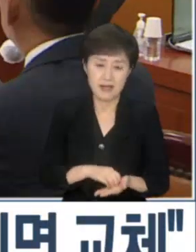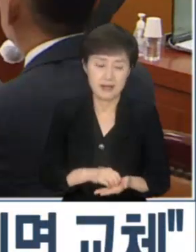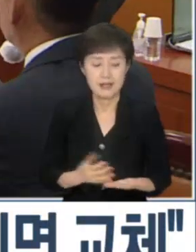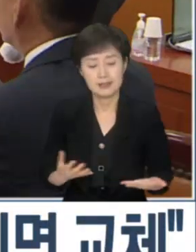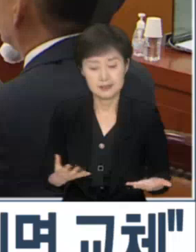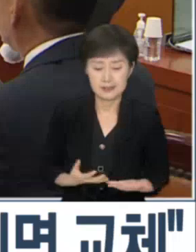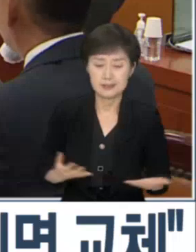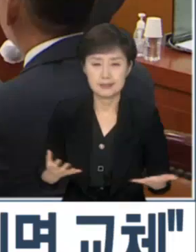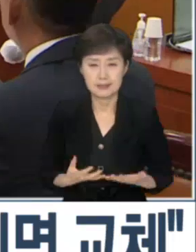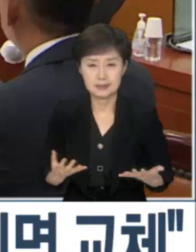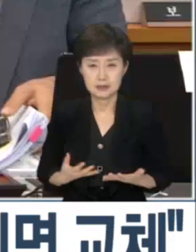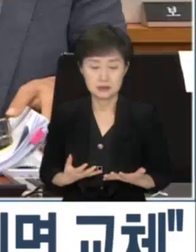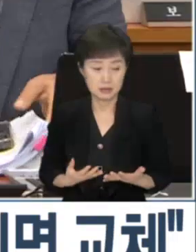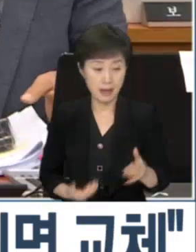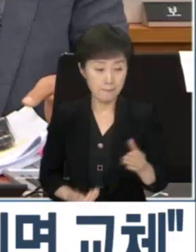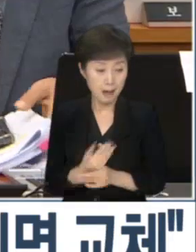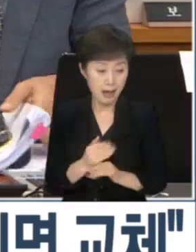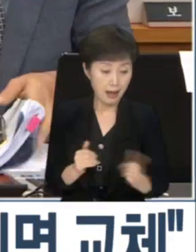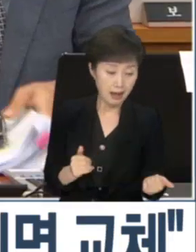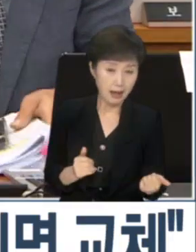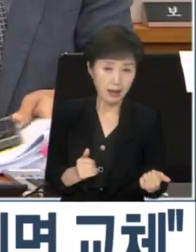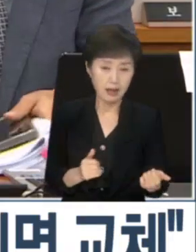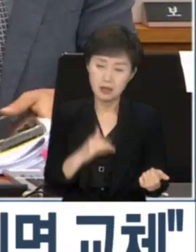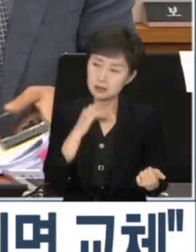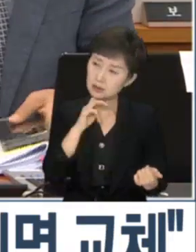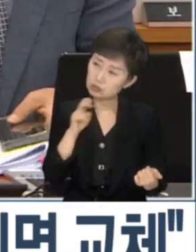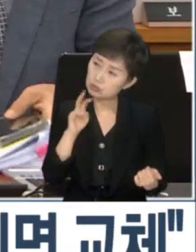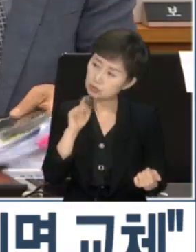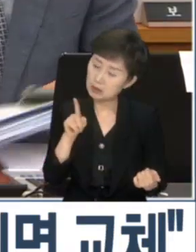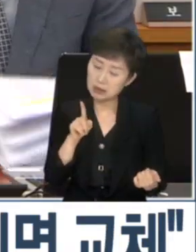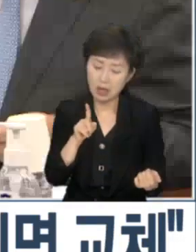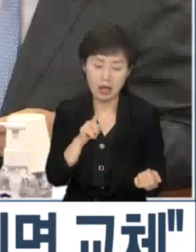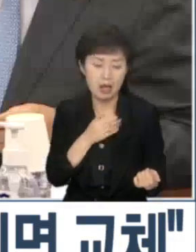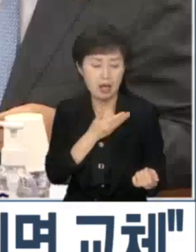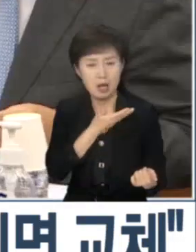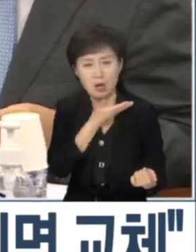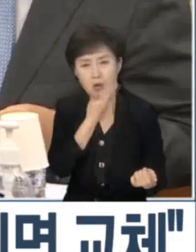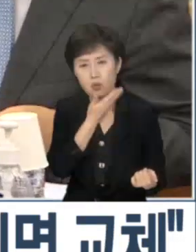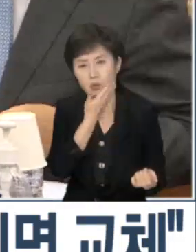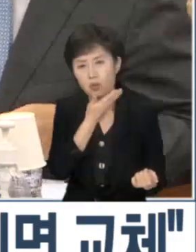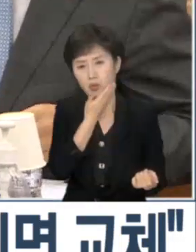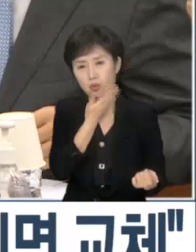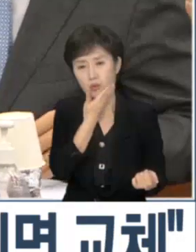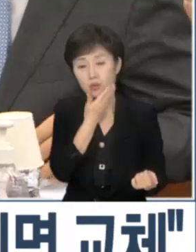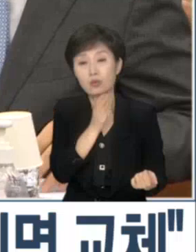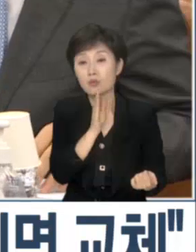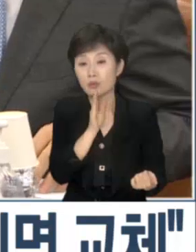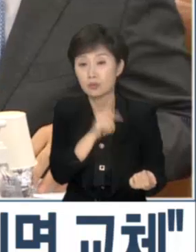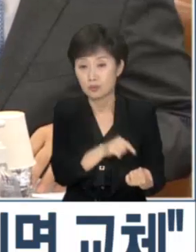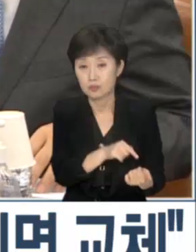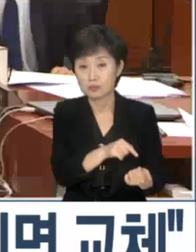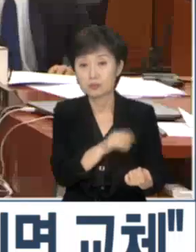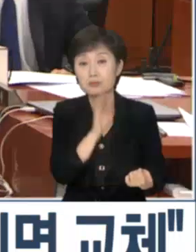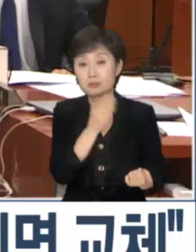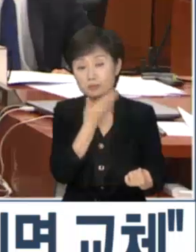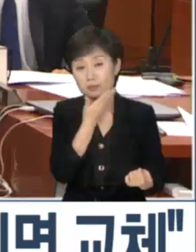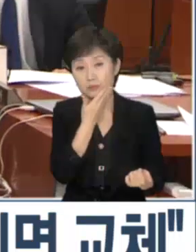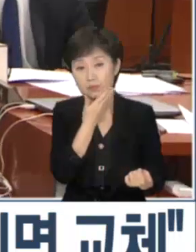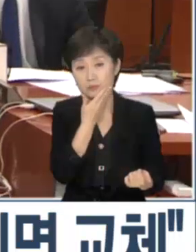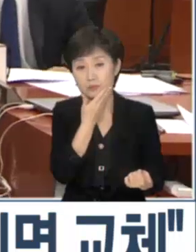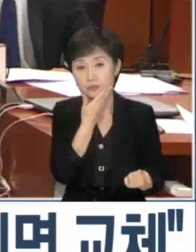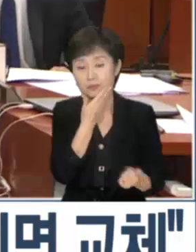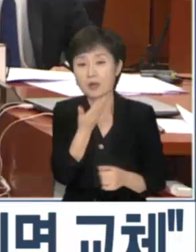복무를 위해서 희생을 당하는 정말 꽃다운 나이로 목숨을 잃는 그런 사태가 있어 안 되는 것이죠